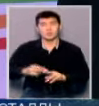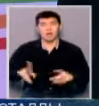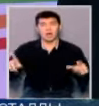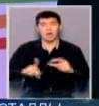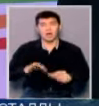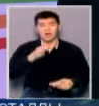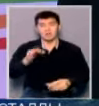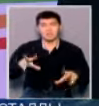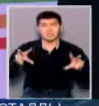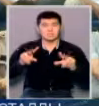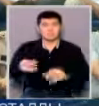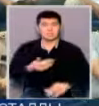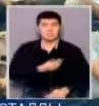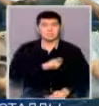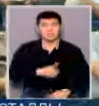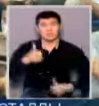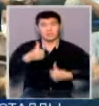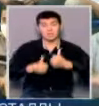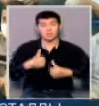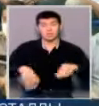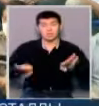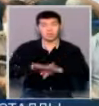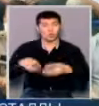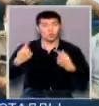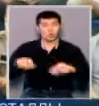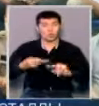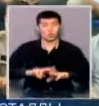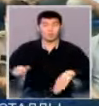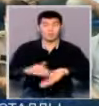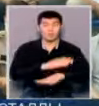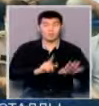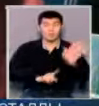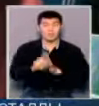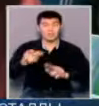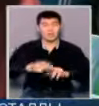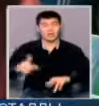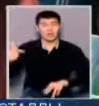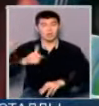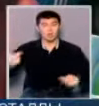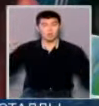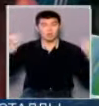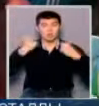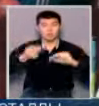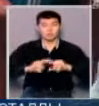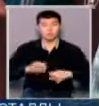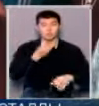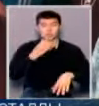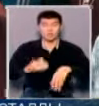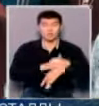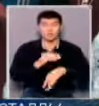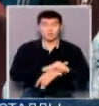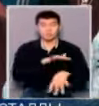атынан сәттілік тілейміз. Сайыс бұрынғыдан өзгеше игі іспен басталды. Атыраулық спортшылар өңірдегі жақсылықты ту